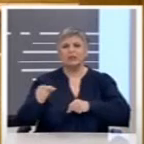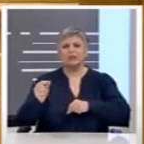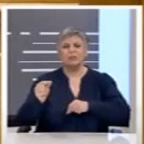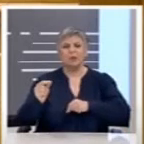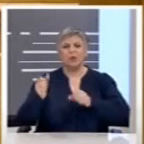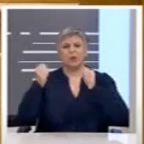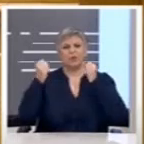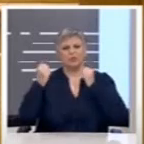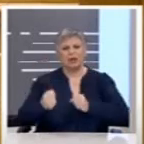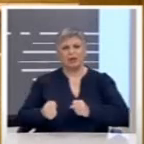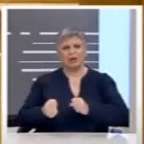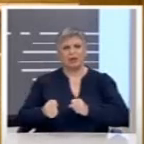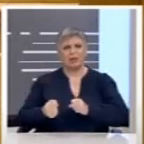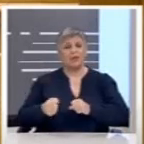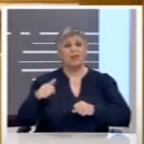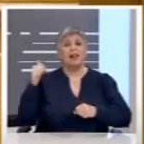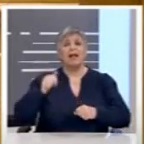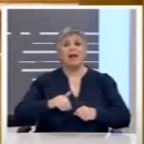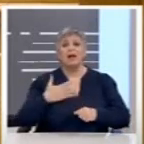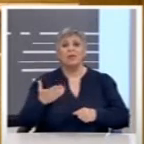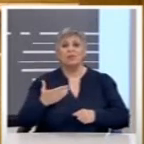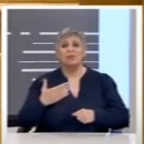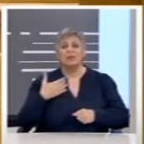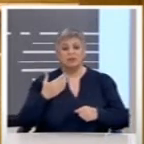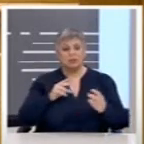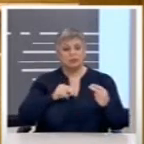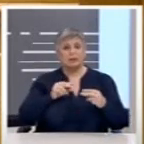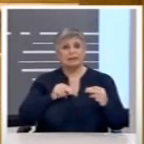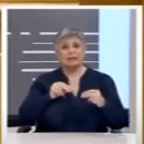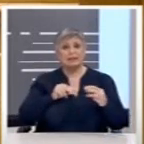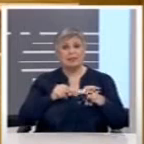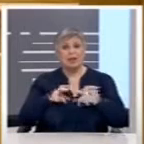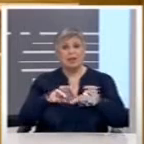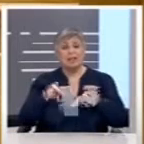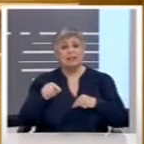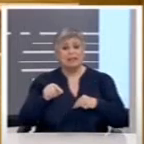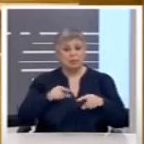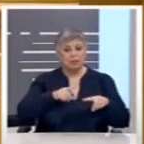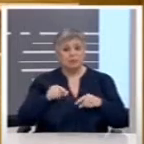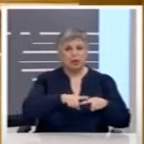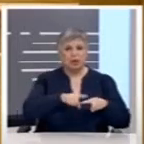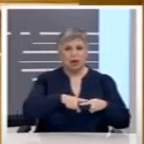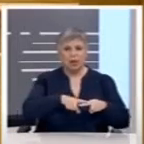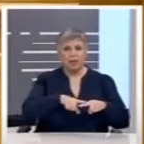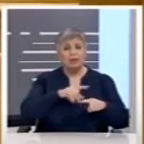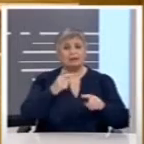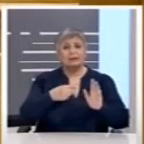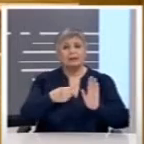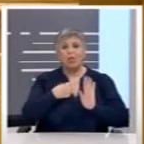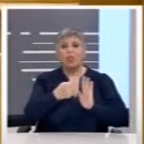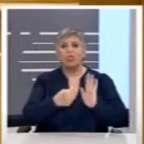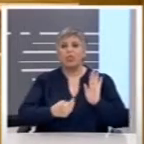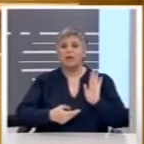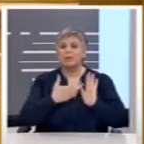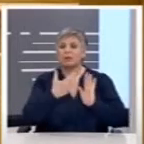Κυπριακή Δημοκρατία όλα τα ζητήματα που ήταν ανοιχτά. Είναι ολοφάνερο ότι δεν τέλειωσε το